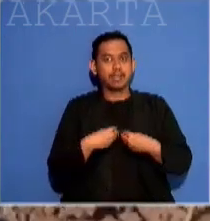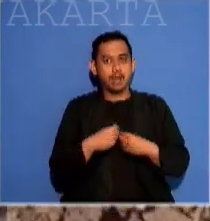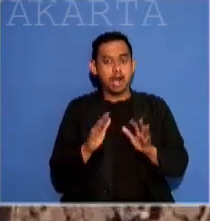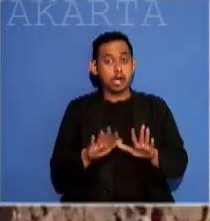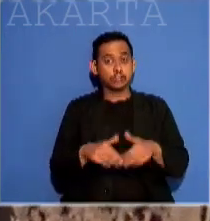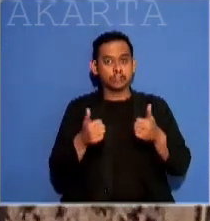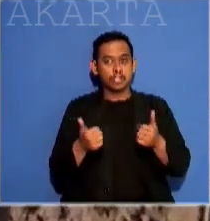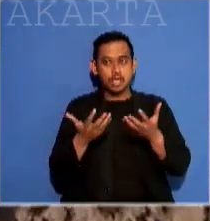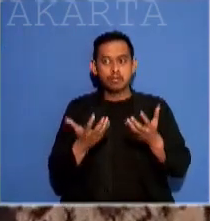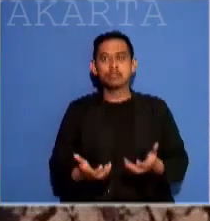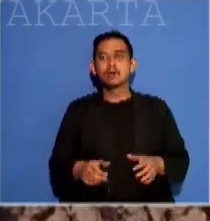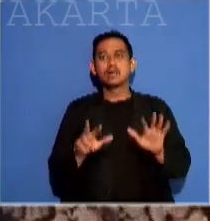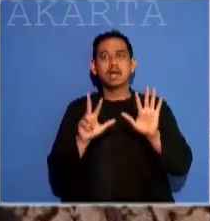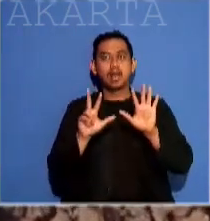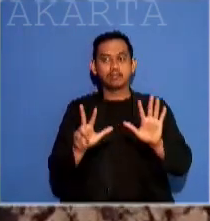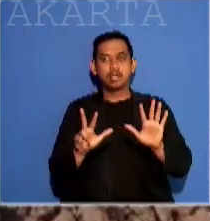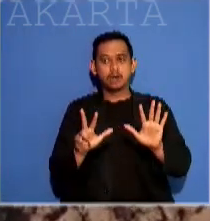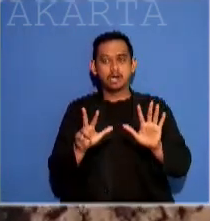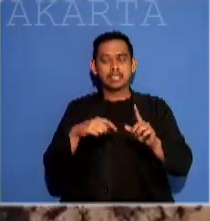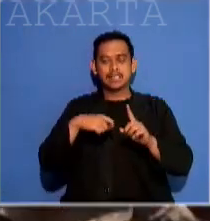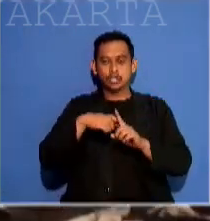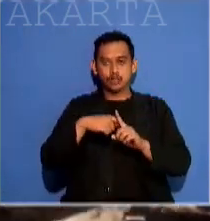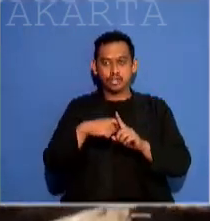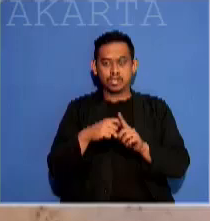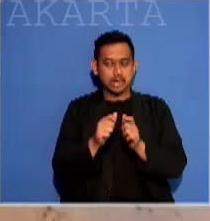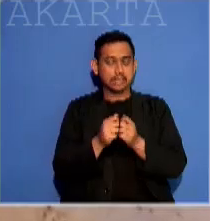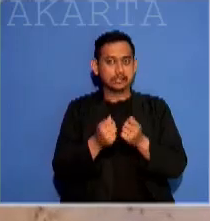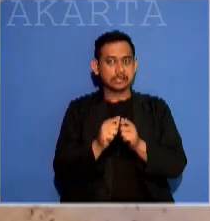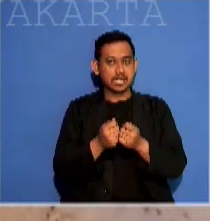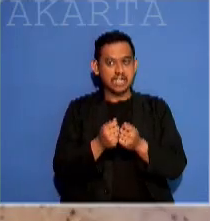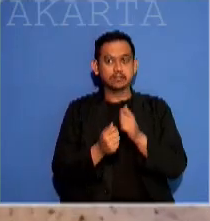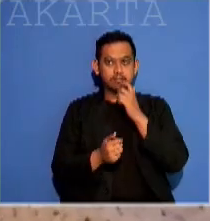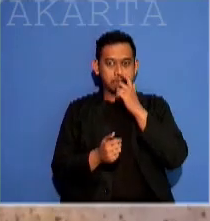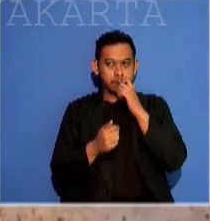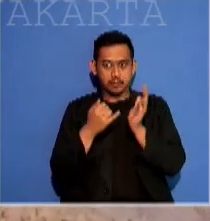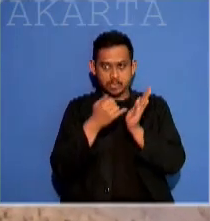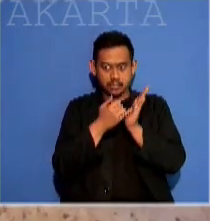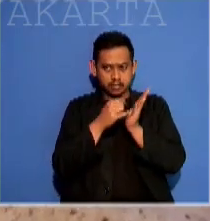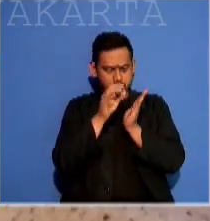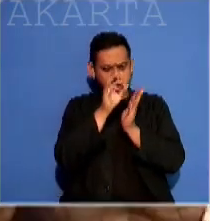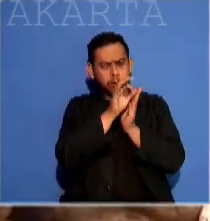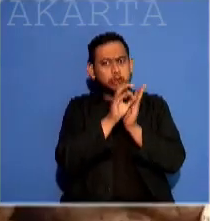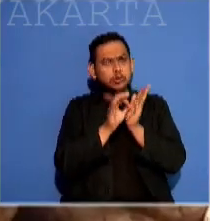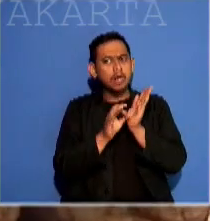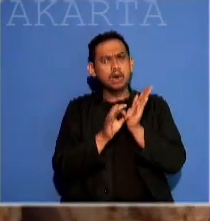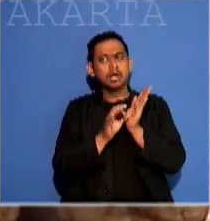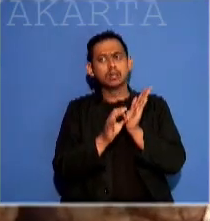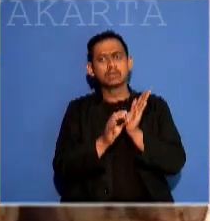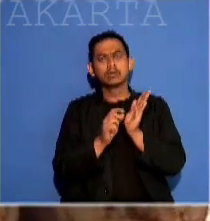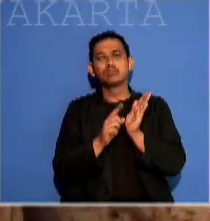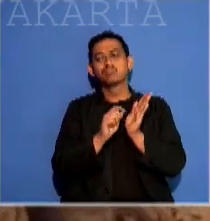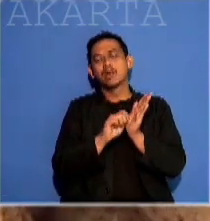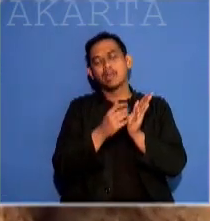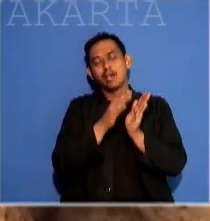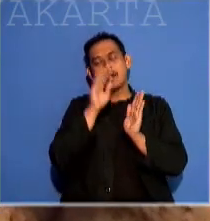ngancik 8 kuintal kacang. Kathah kacang ingkang kopong ingkang damel mandhapipun bobot kacang. Kadang tani